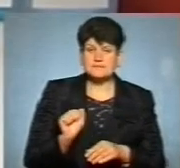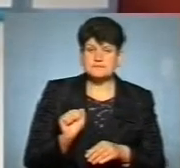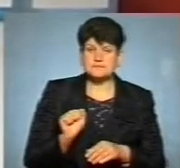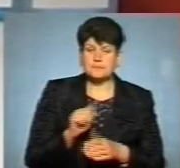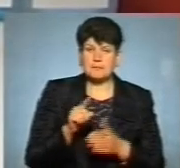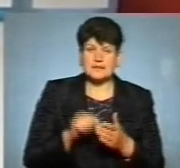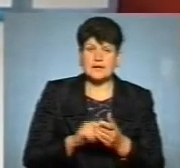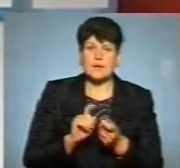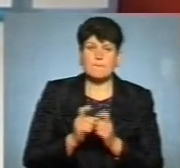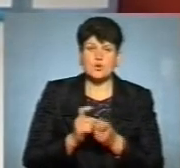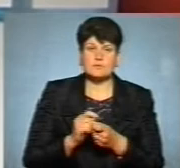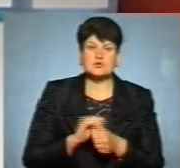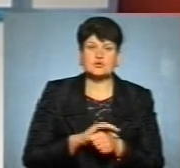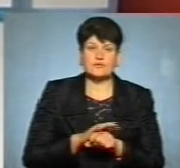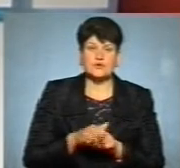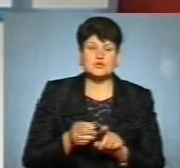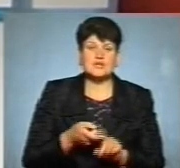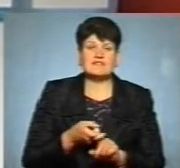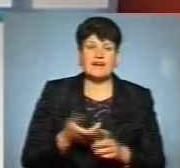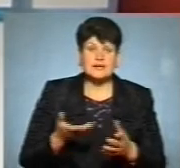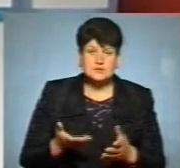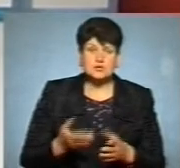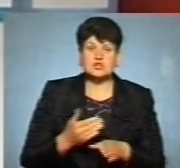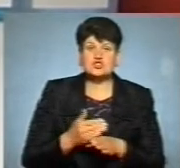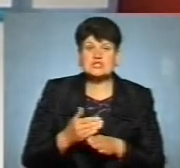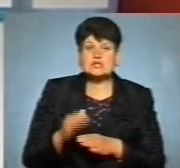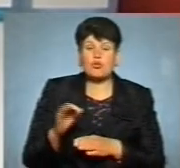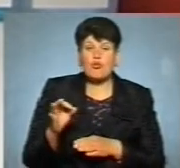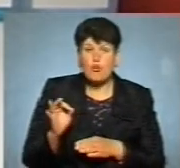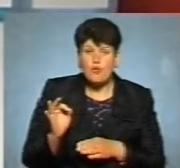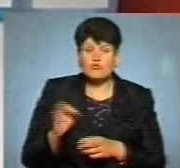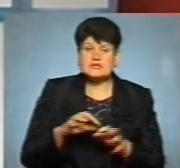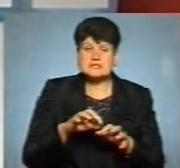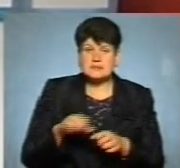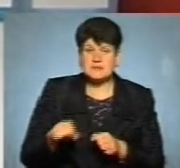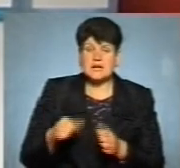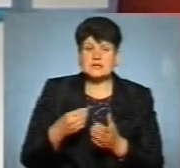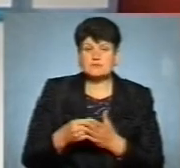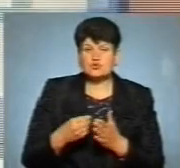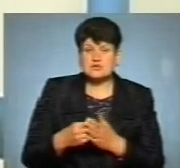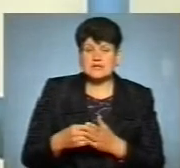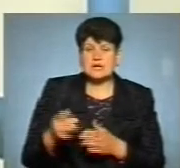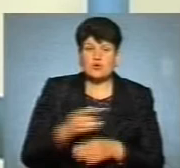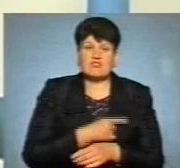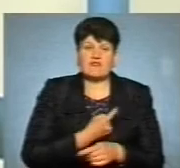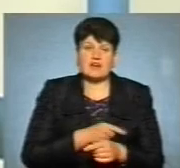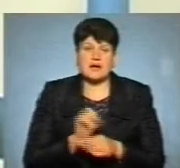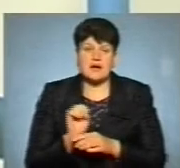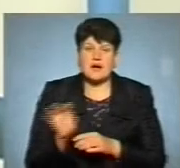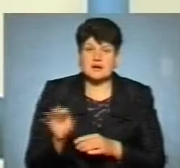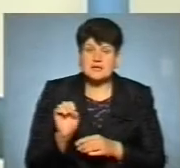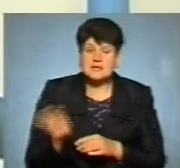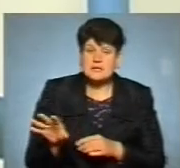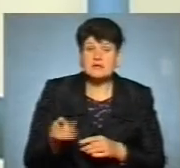питання боротьби з коронавірусною інфекцією. І частково, кажу, ну, забирали з бюджетів районів на лікарню, і це безпосередньо